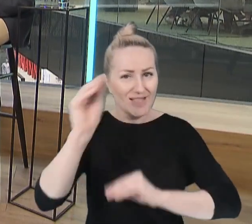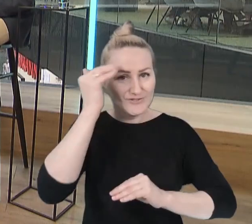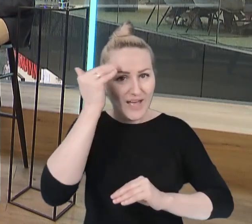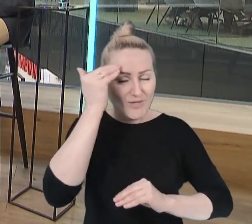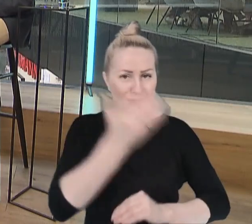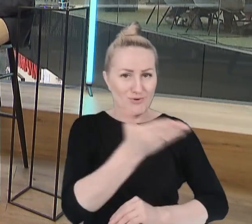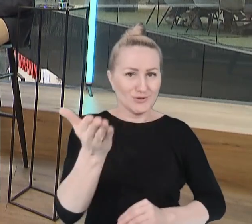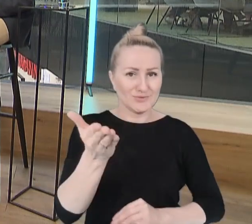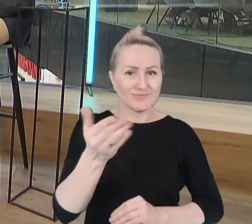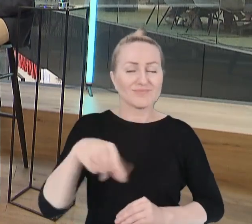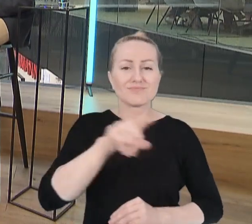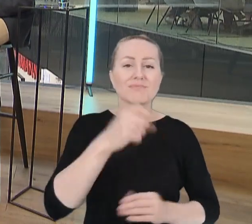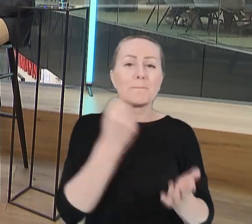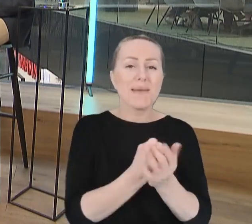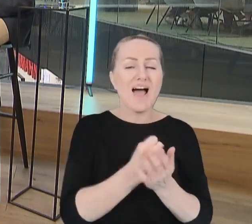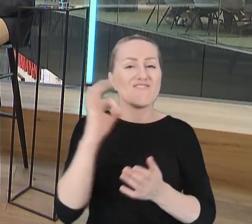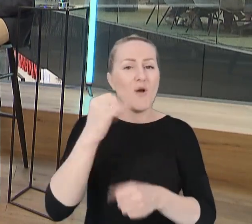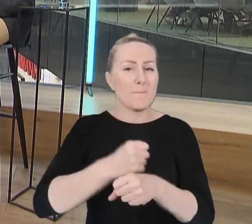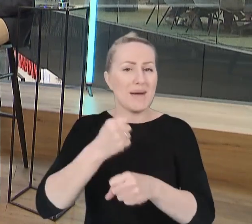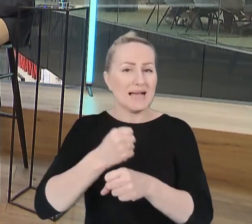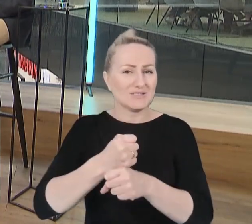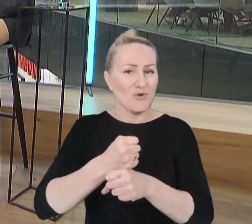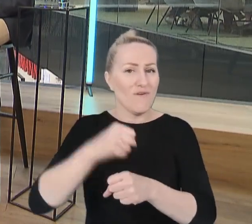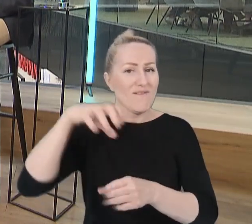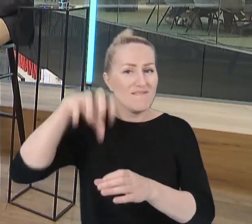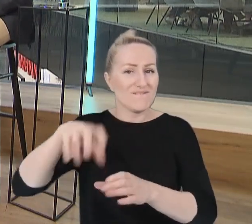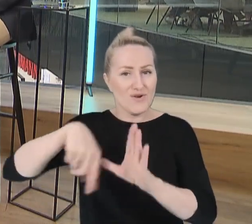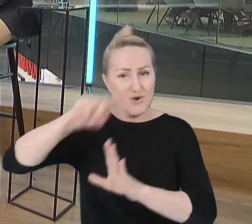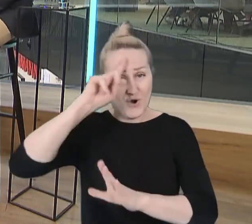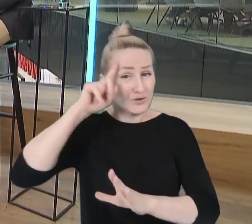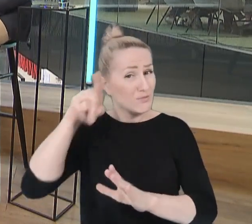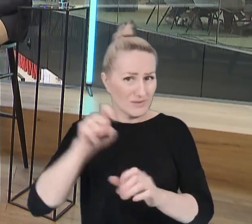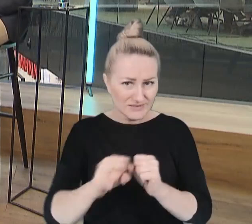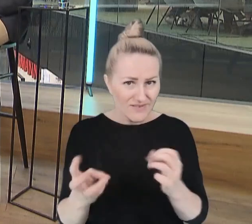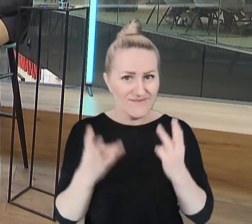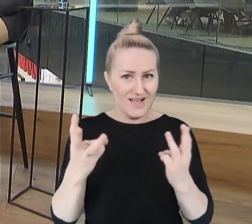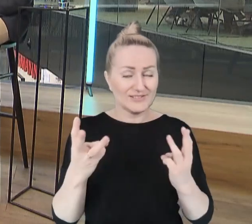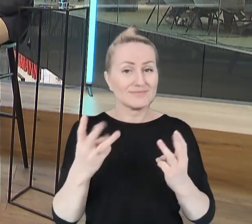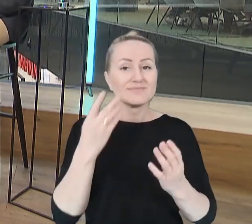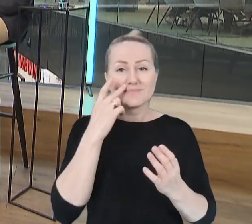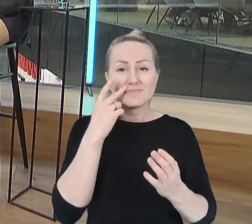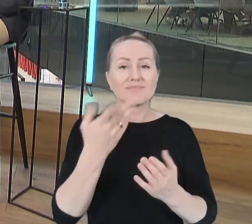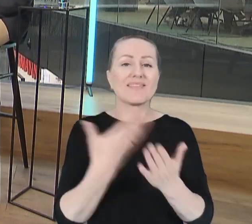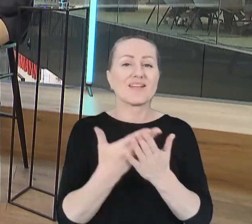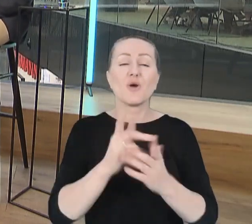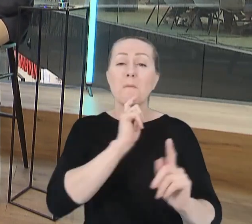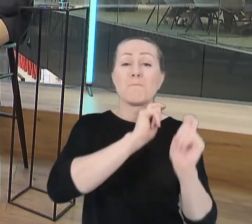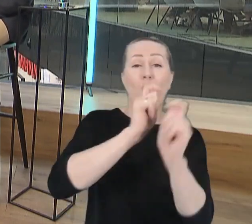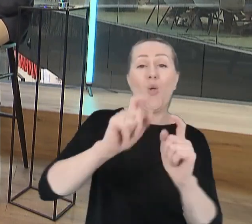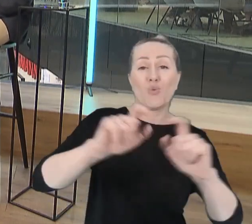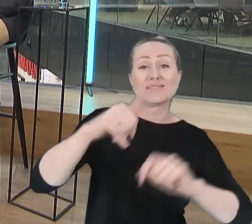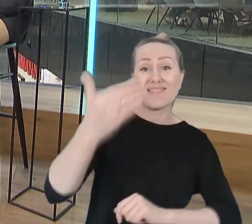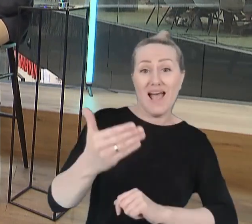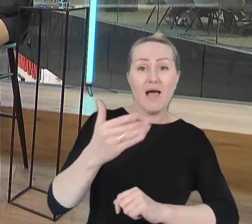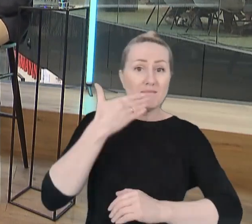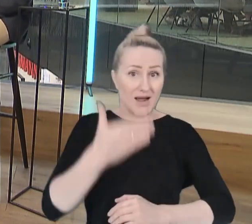tych praw pracowniczych, co jest chyba też szalenie ważne, jeśli mówimy, bo wiesz, bonus nie pokryje tego, że podstawa